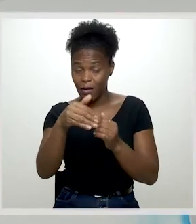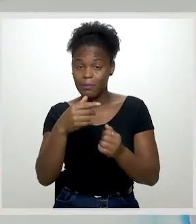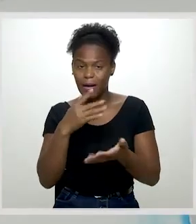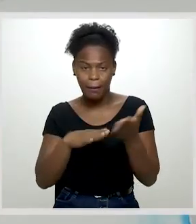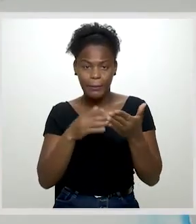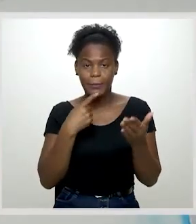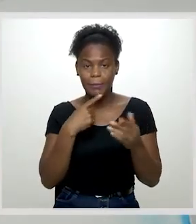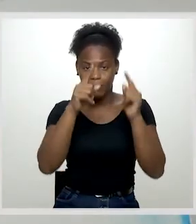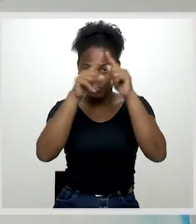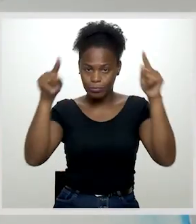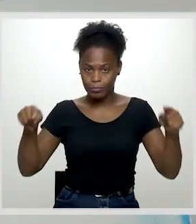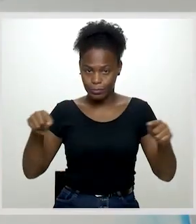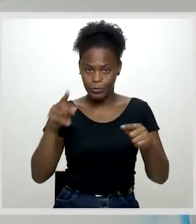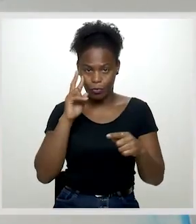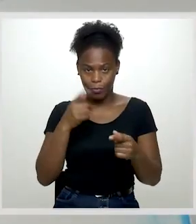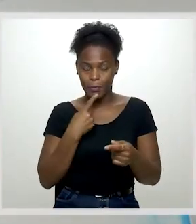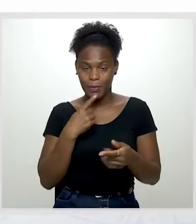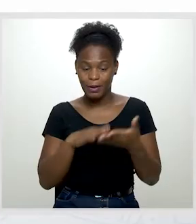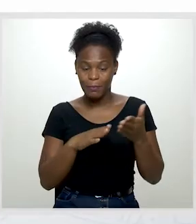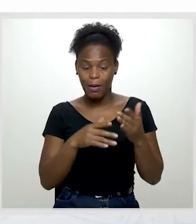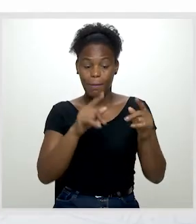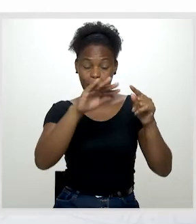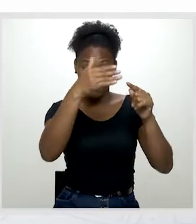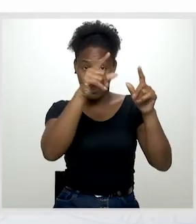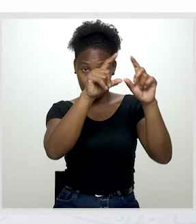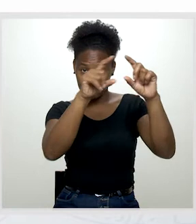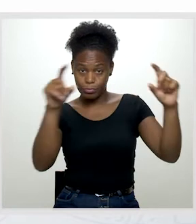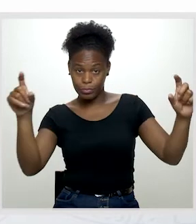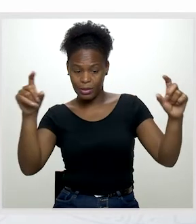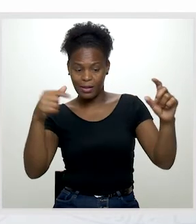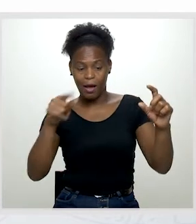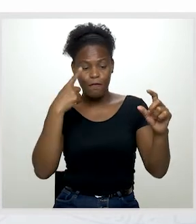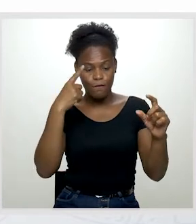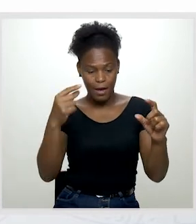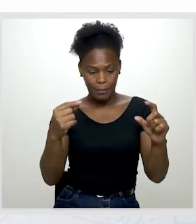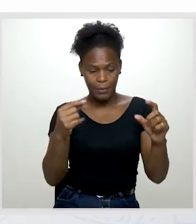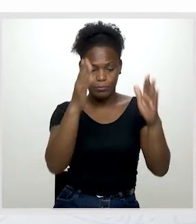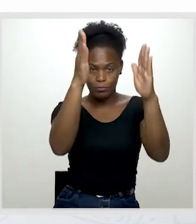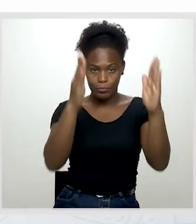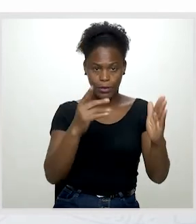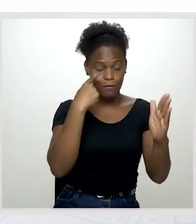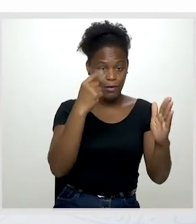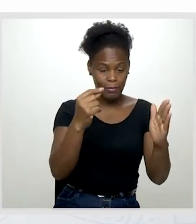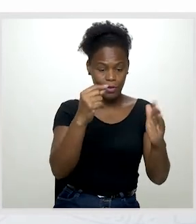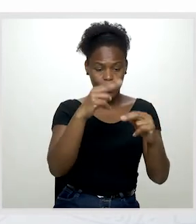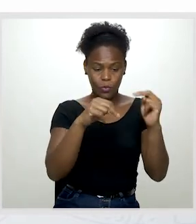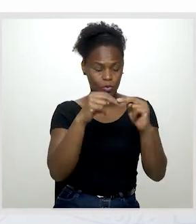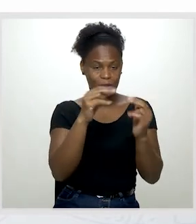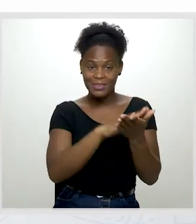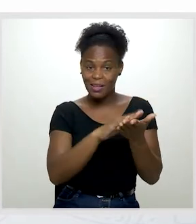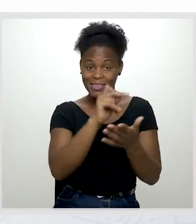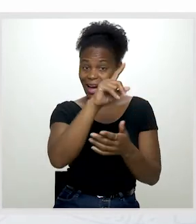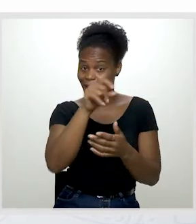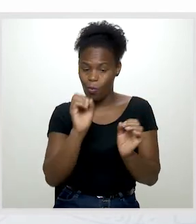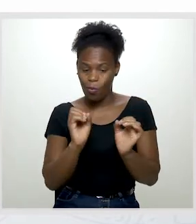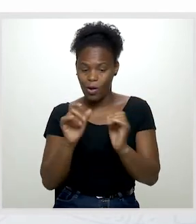ce tableau. Alors, dans la première colonne, qu'est-ce que nous avons? Des verbes construits sans A. Et dans la deuxième